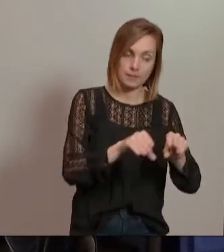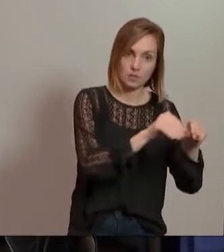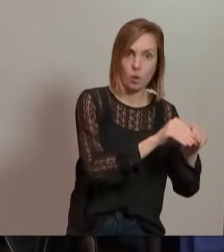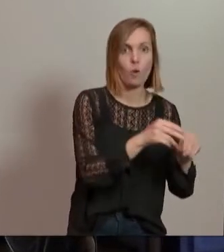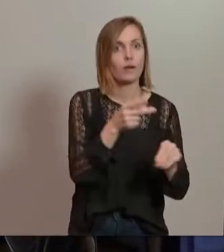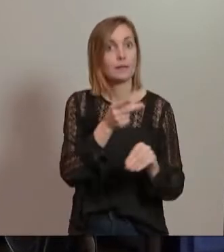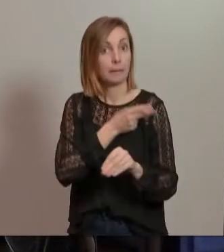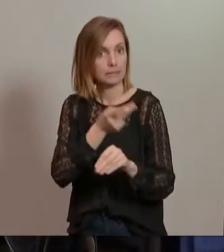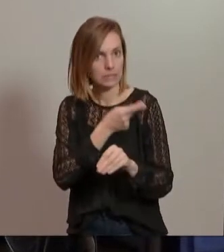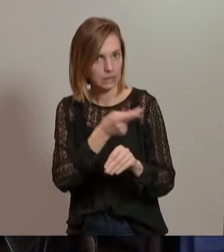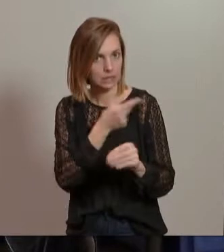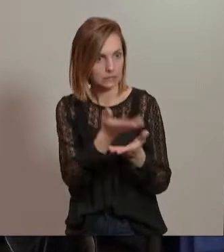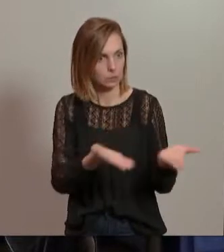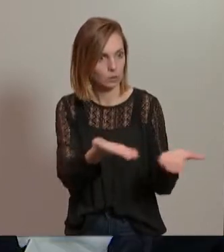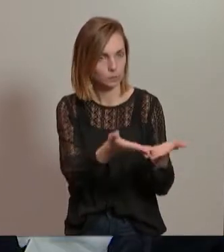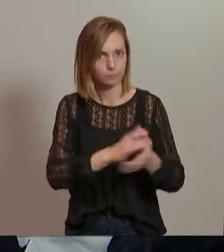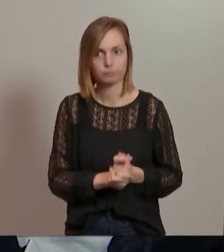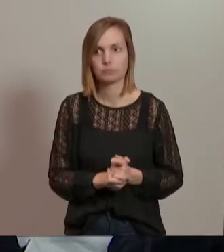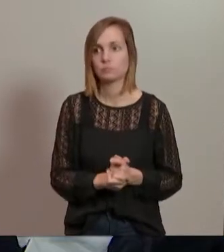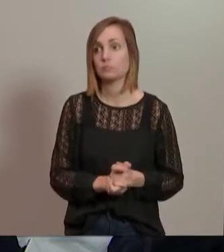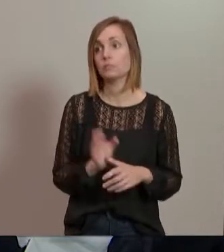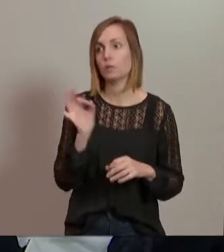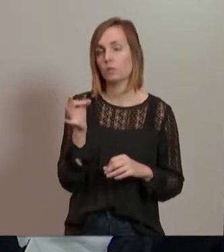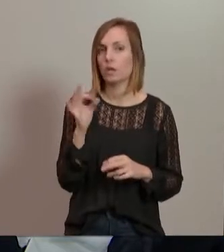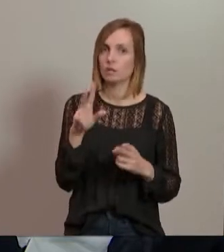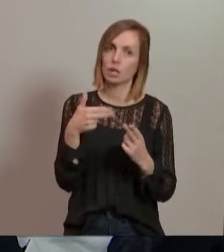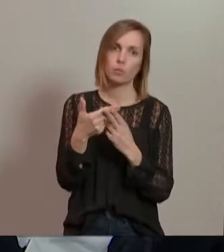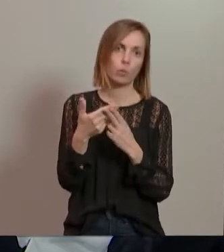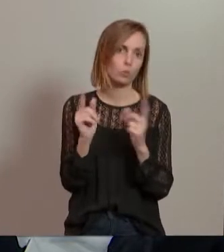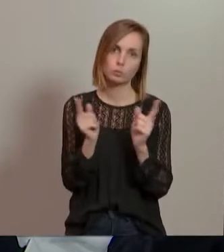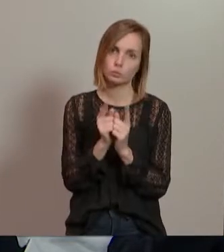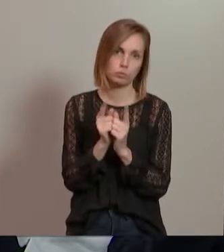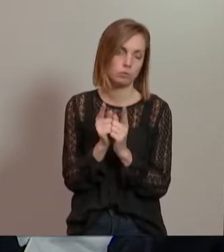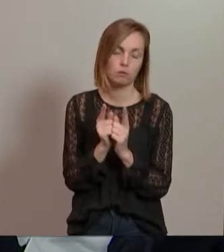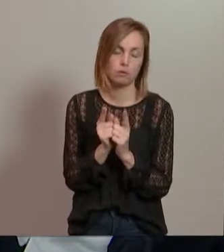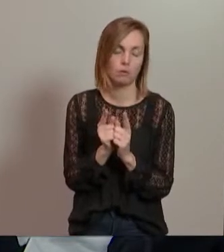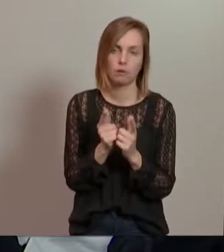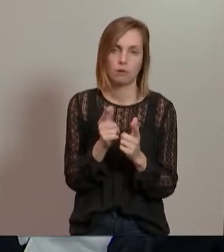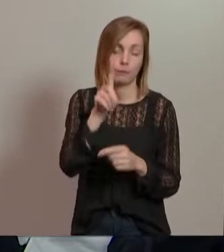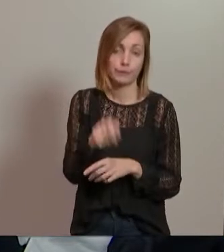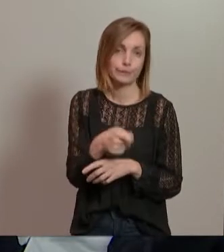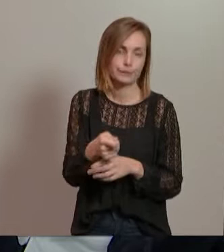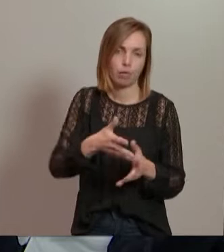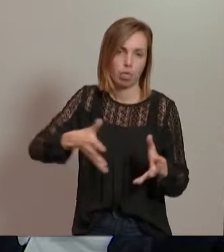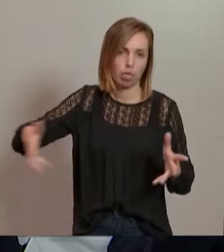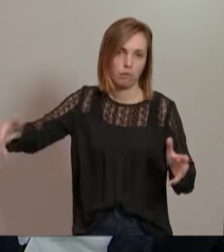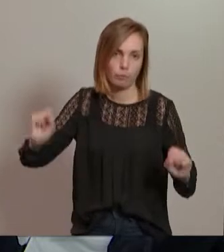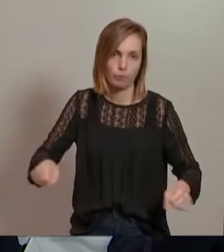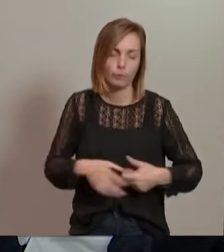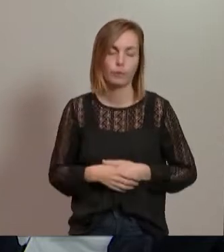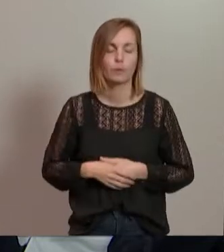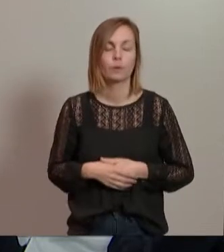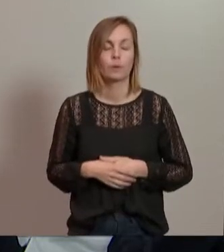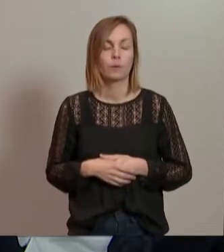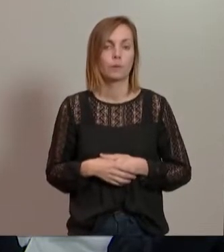médecine. Alors, je vais répondre relativement brièvement parce qu'il y aurait évidemment beaucoup à en dire. On a